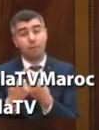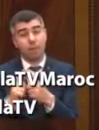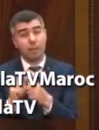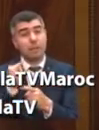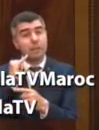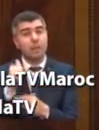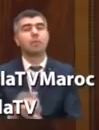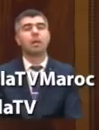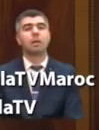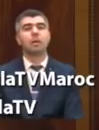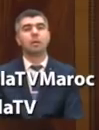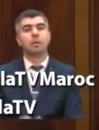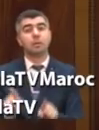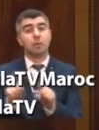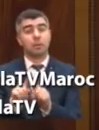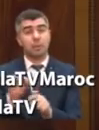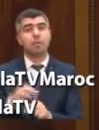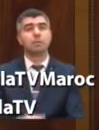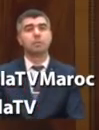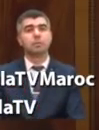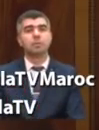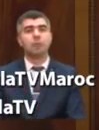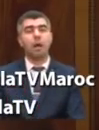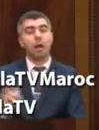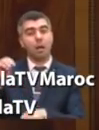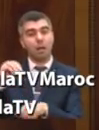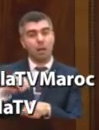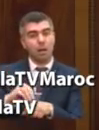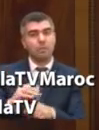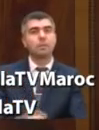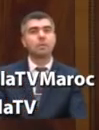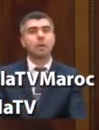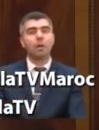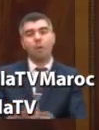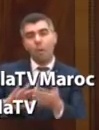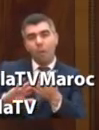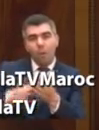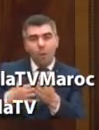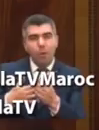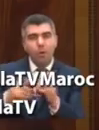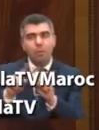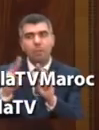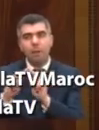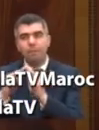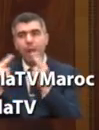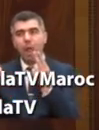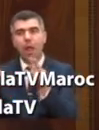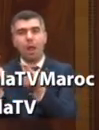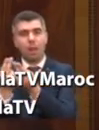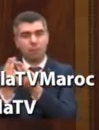مستوياتها لتعزيز هذا المسار، وللإسهام كذلك في التأثير وصناعة الرأي العام